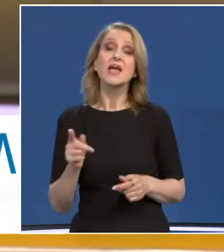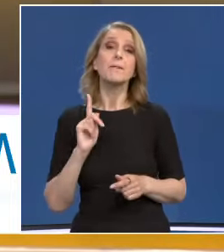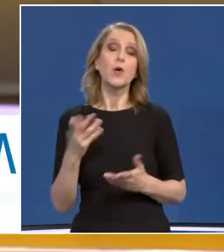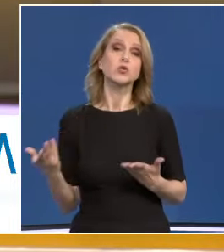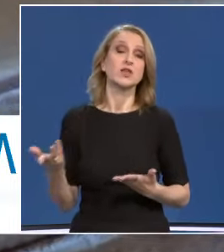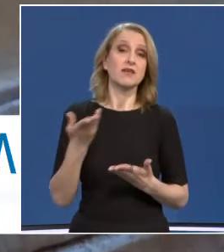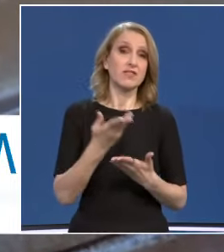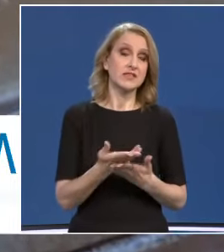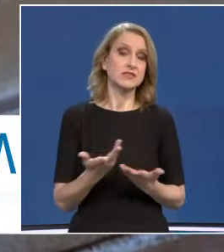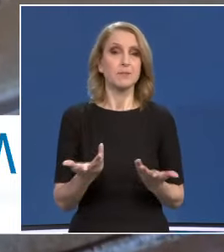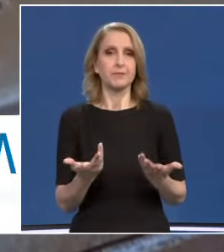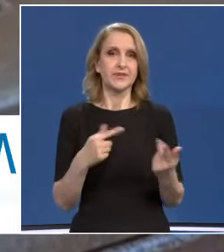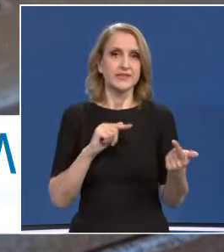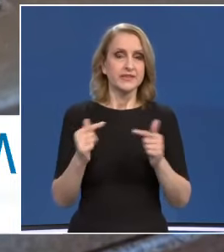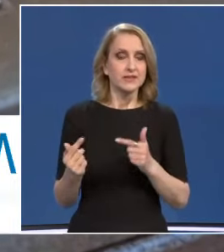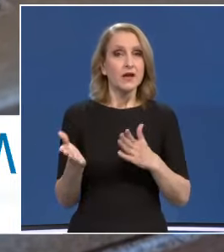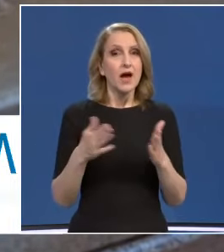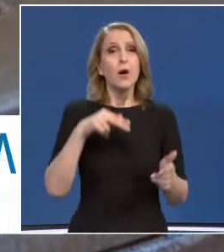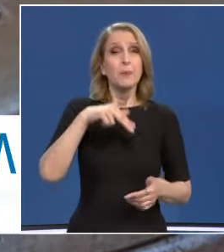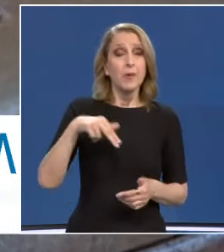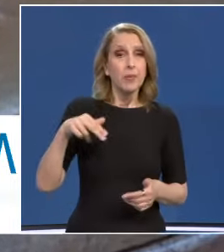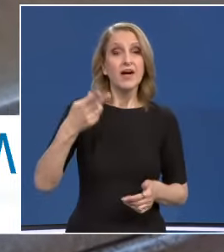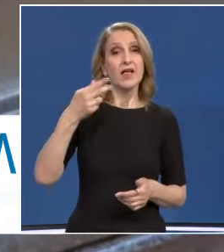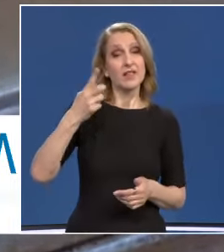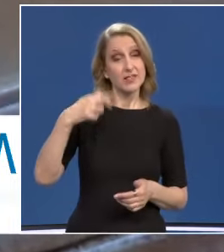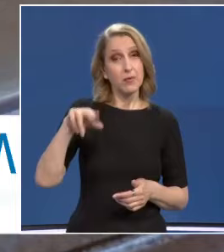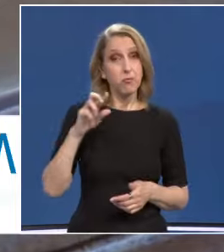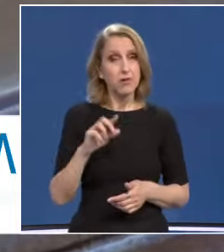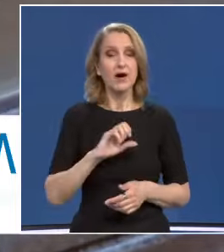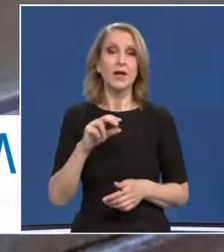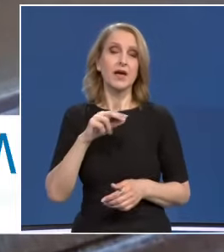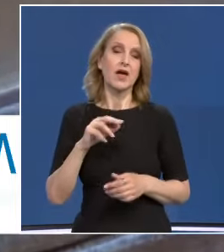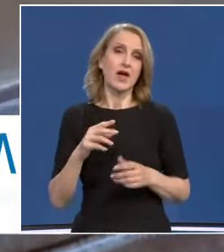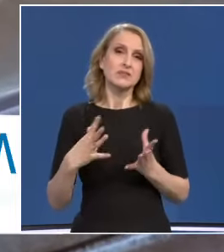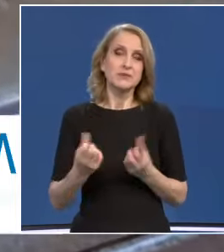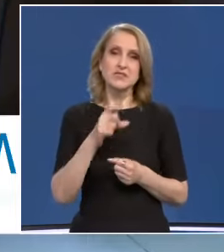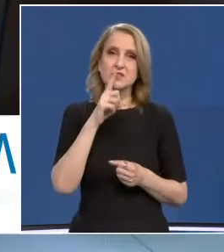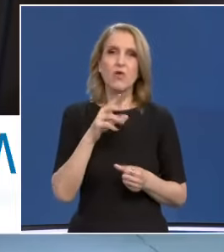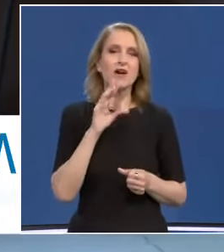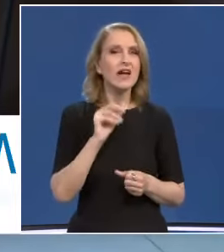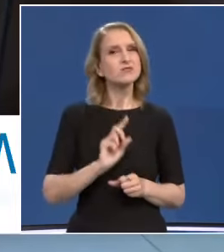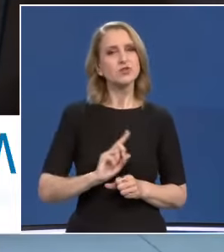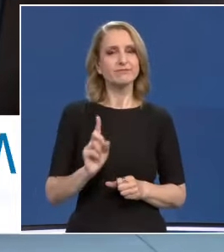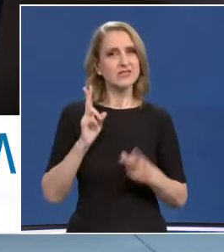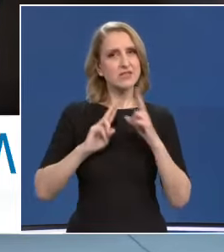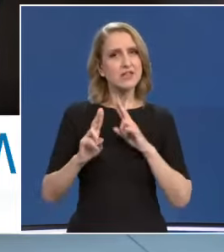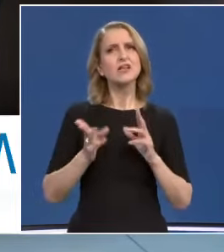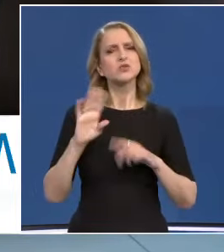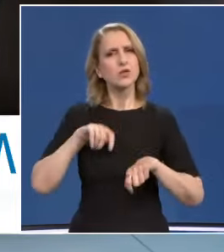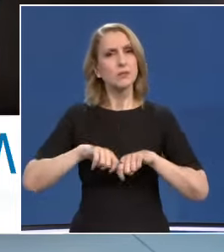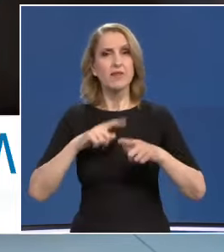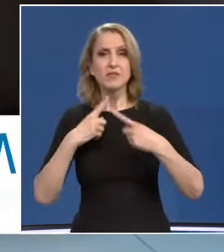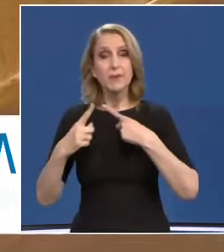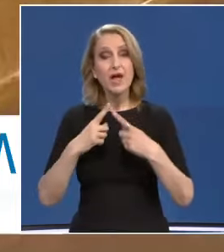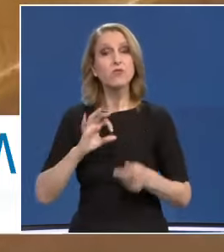Разбира се, че бях там. От ППДБ Спаси София смятат, че са ощетени в разпределението на комисиите и ще водят преговори за това